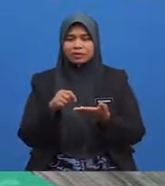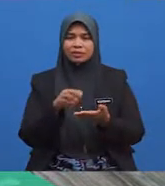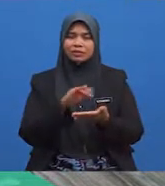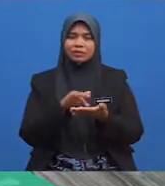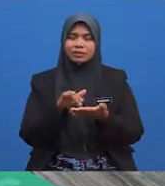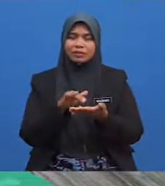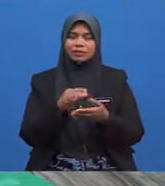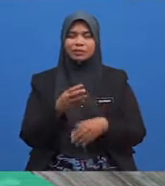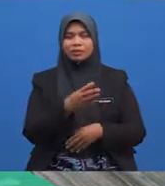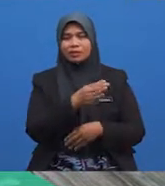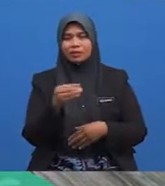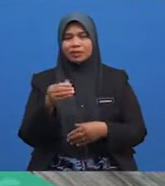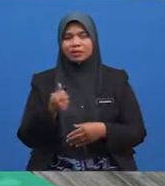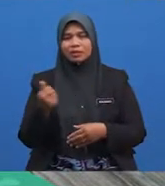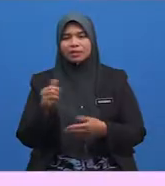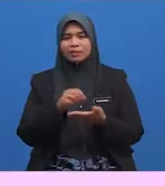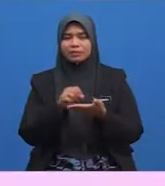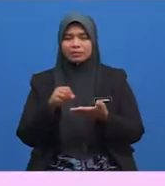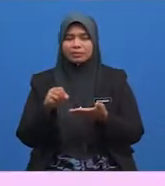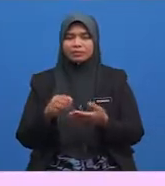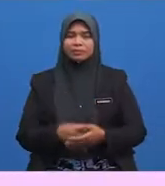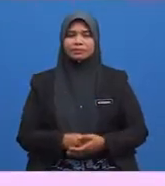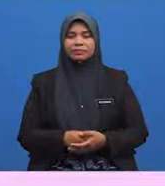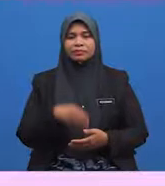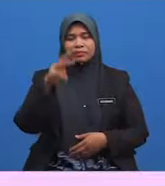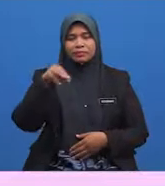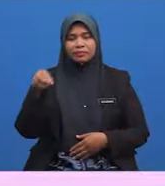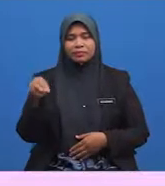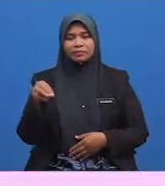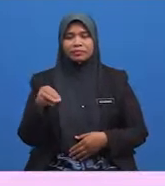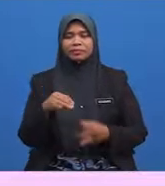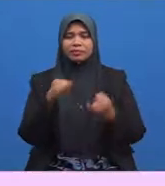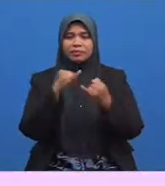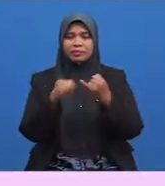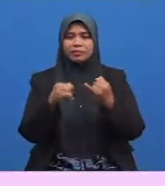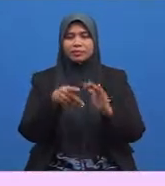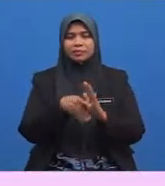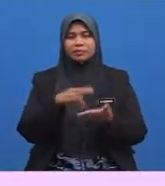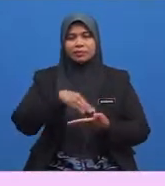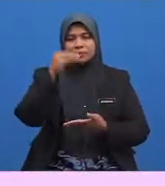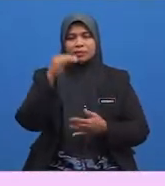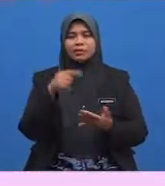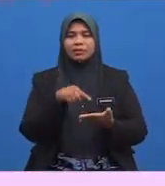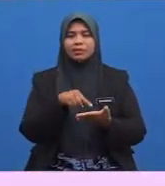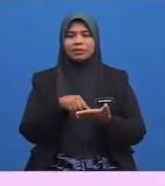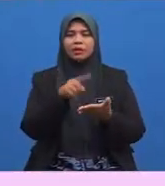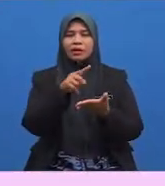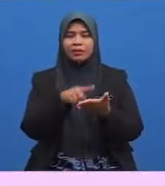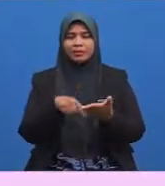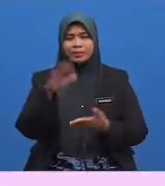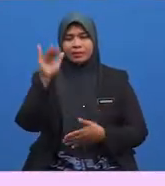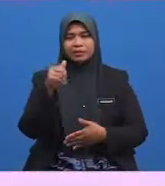dan peralatan menulis. Murid-murid, di akhir pembelajaran ini, apa yang